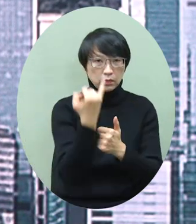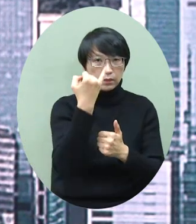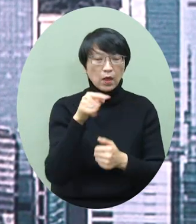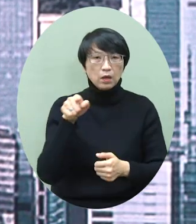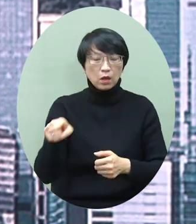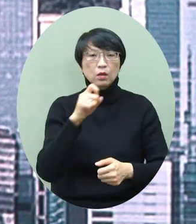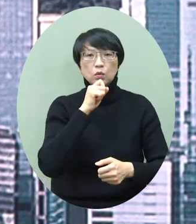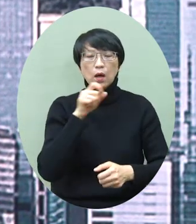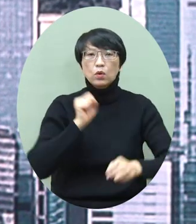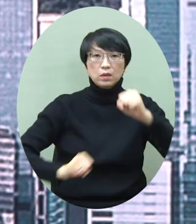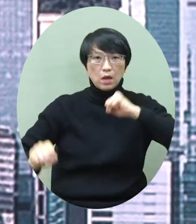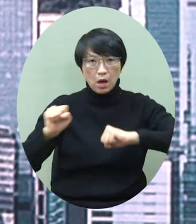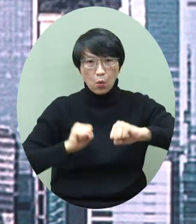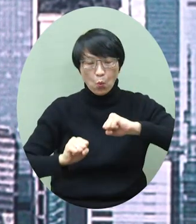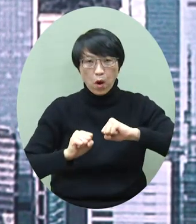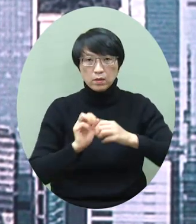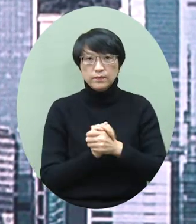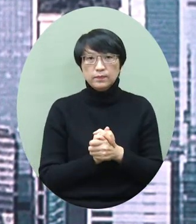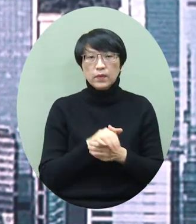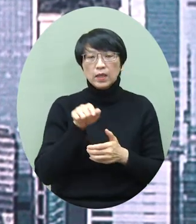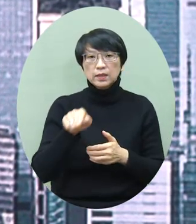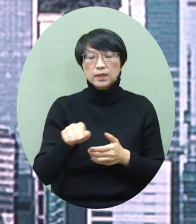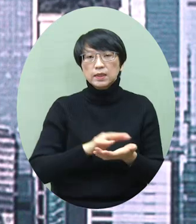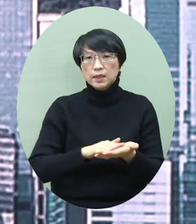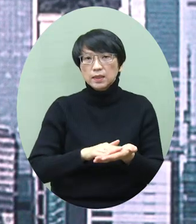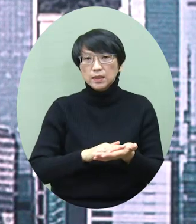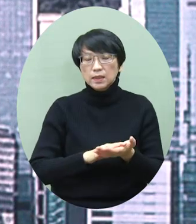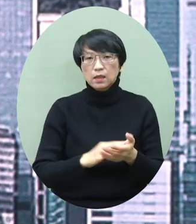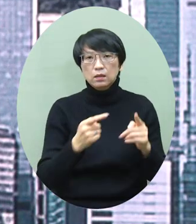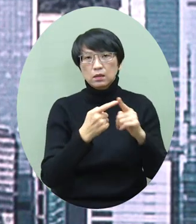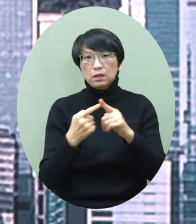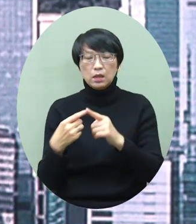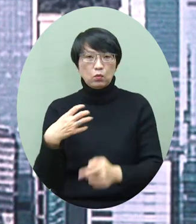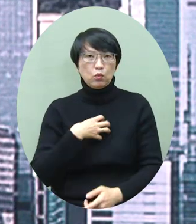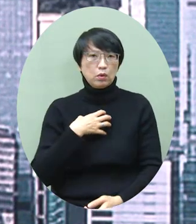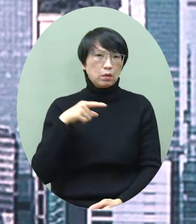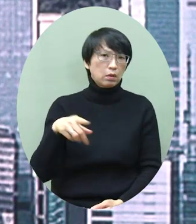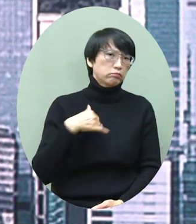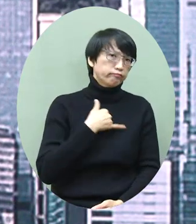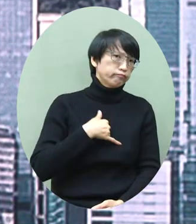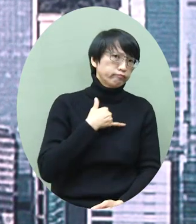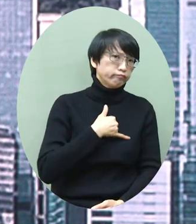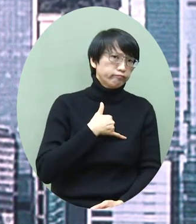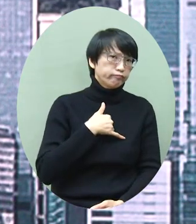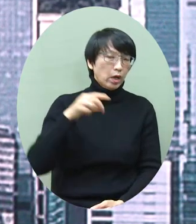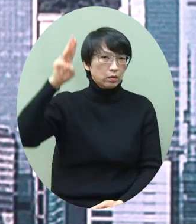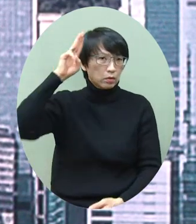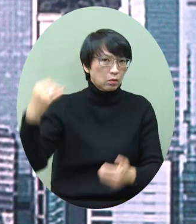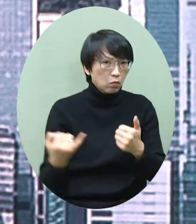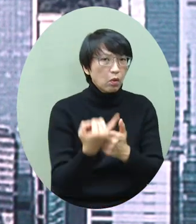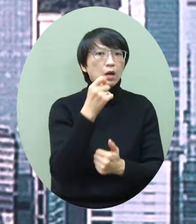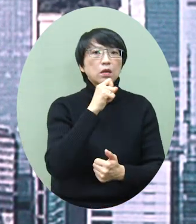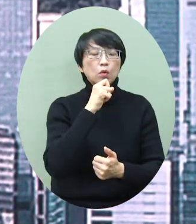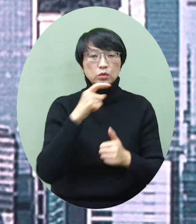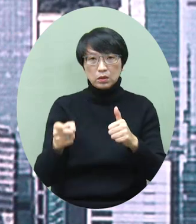啲嘅行為係本身係即係令人去即係質疑咧，佢係違反呢個誓言。所以首